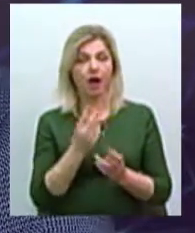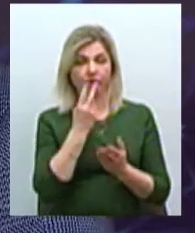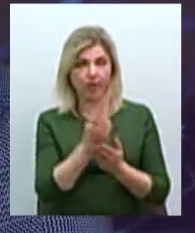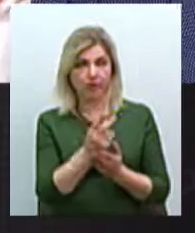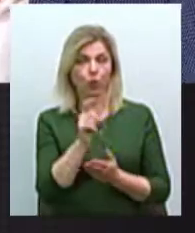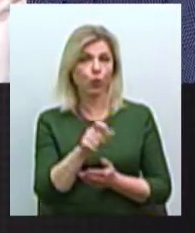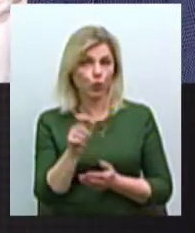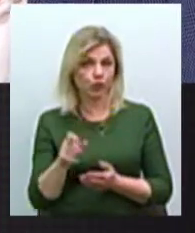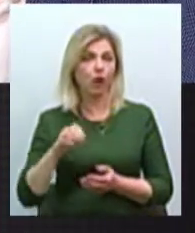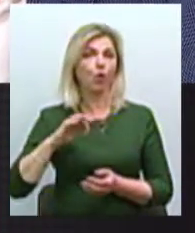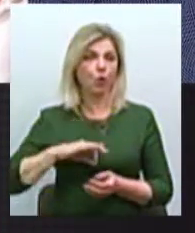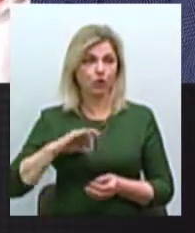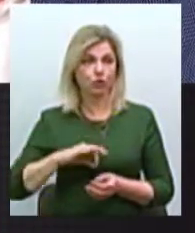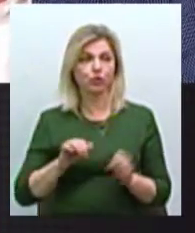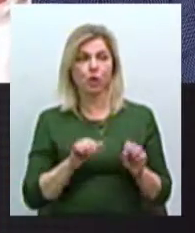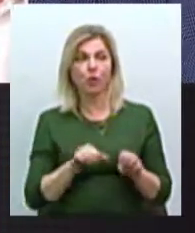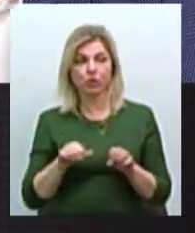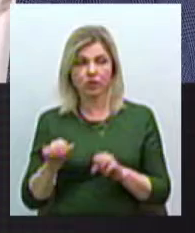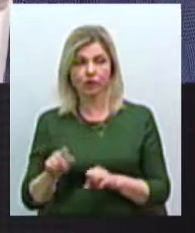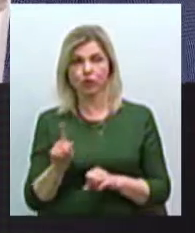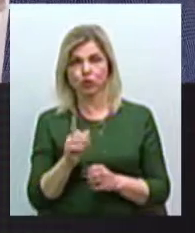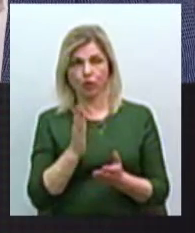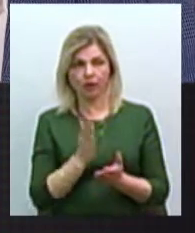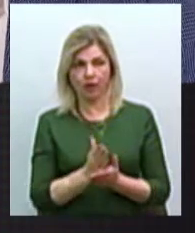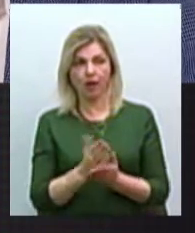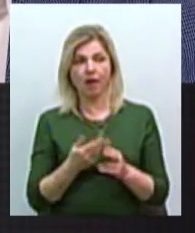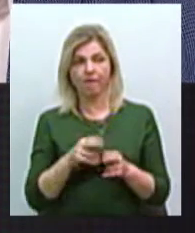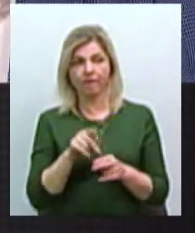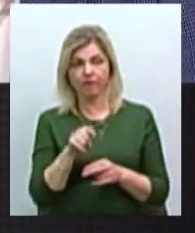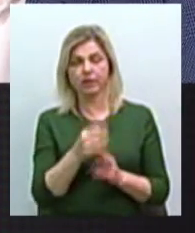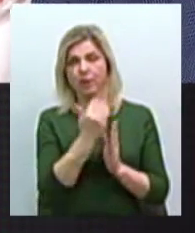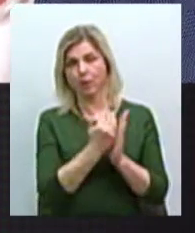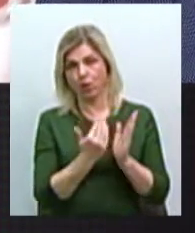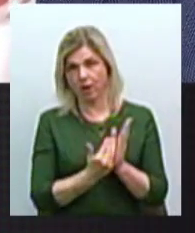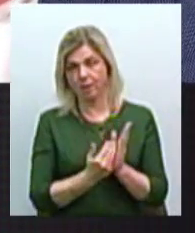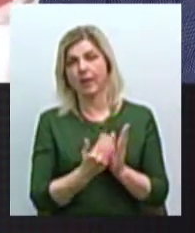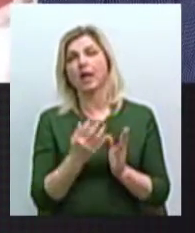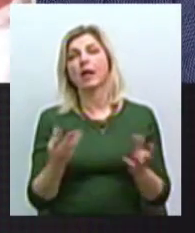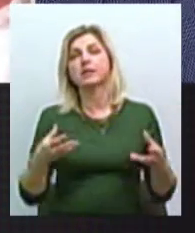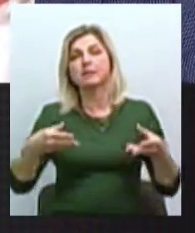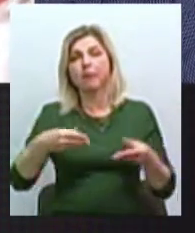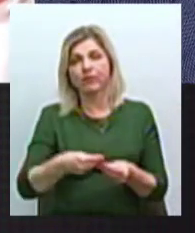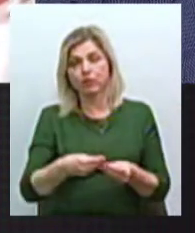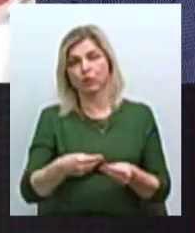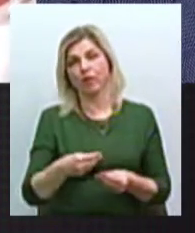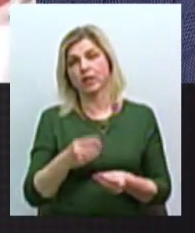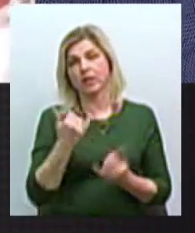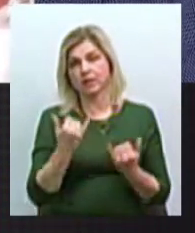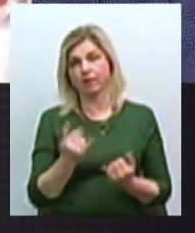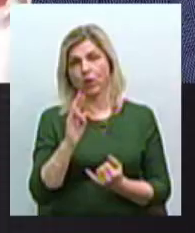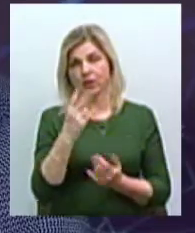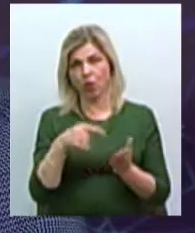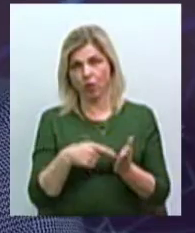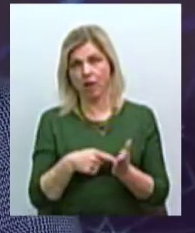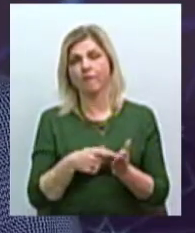люди користуються можливостями, які є закладені в цій програмі, а саме співфінансування. Сьогодні Миколаїв вже